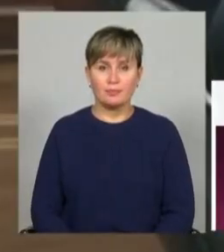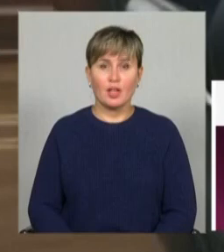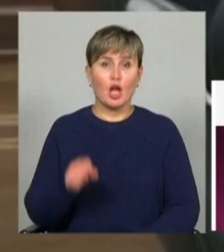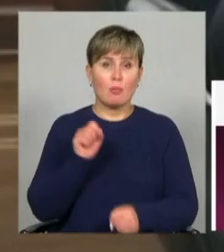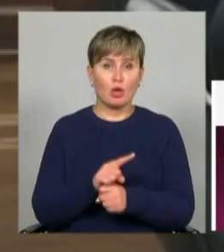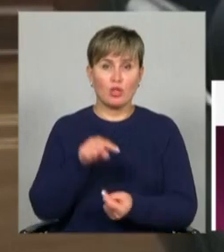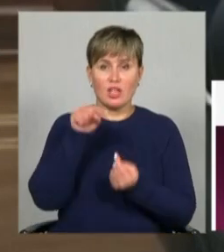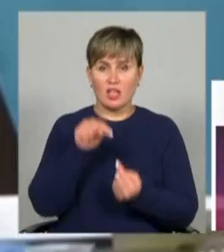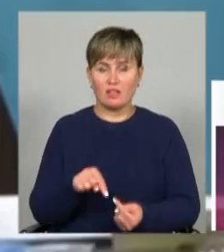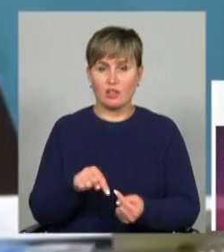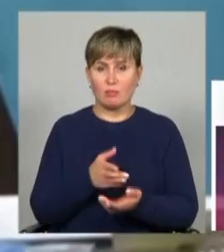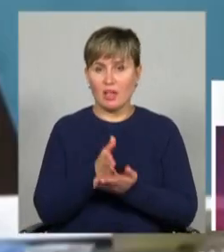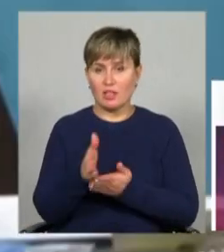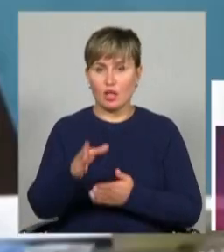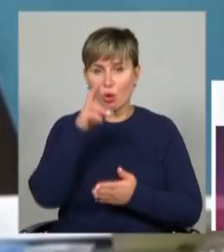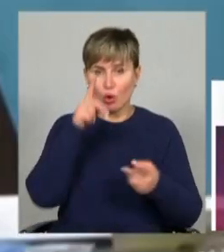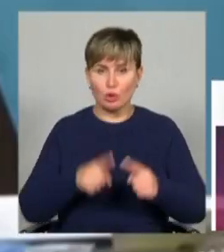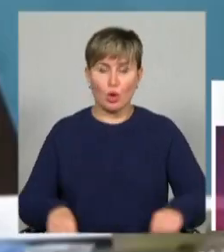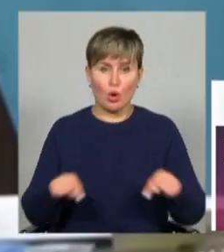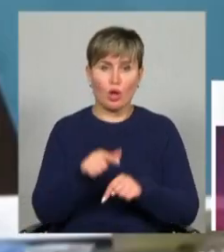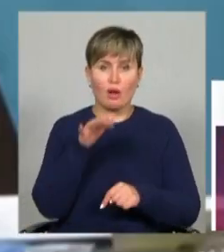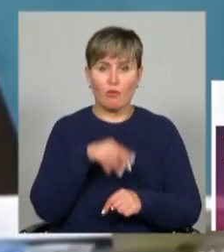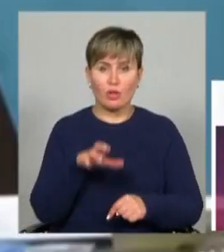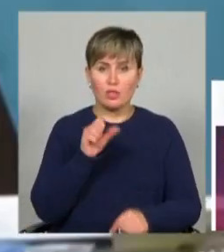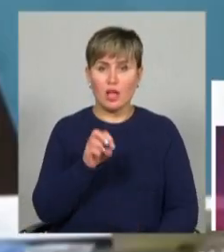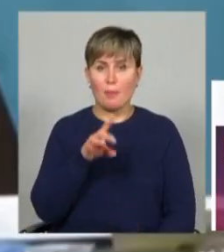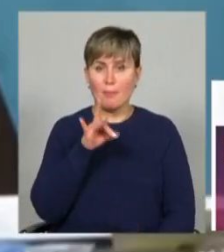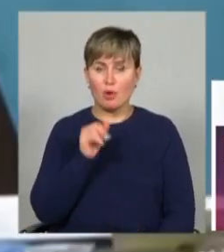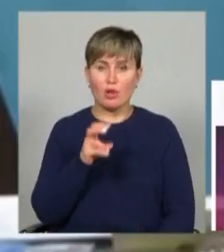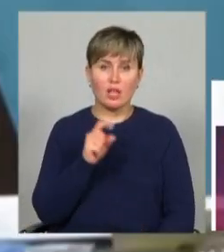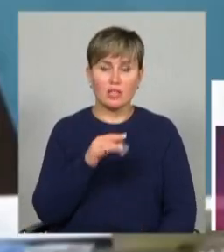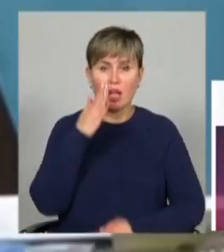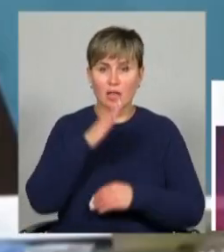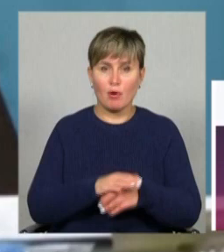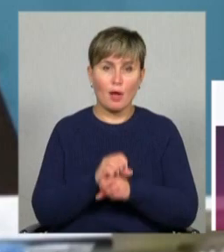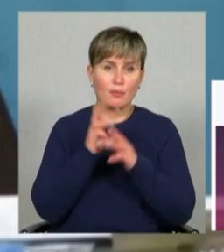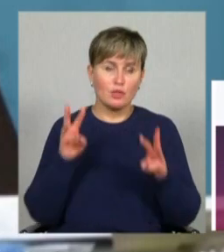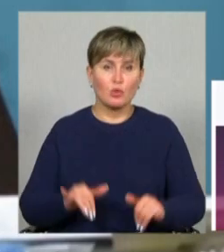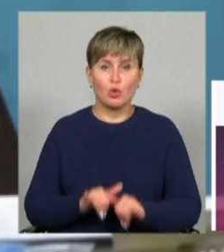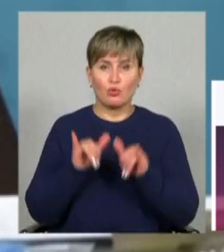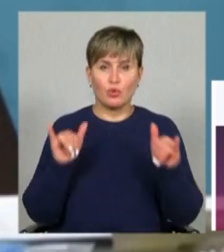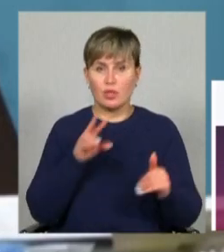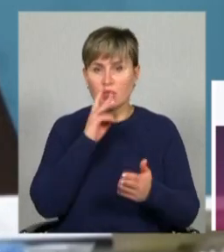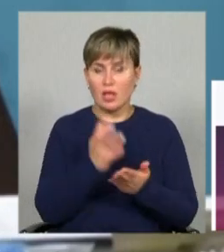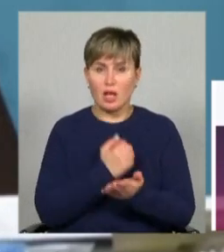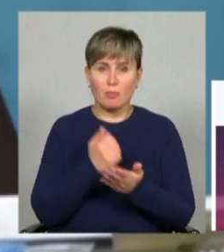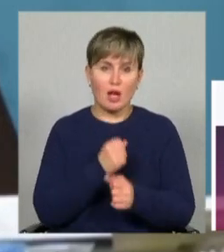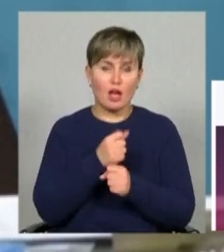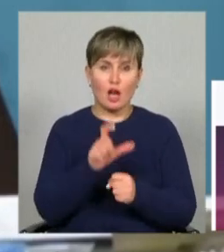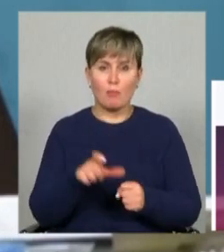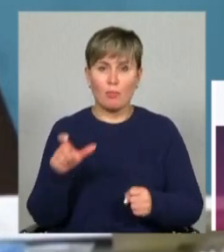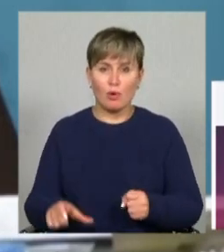Поручаю соответствующим отраслевым госорганам, фонду Самрук-Казына, акиматам обеспечить увеличение заработных плат работников